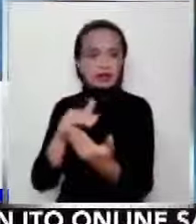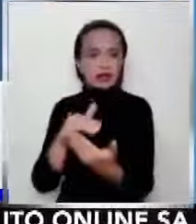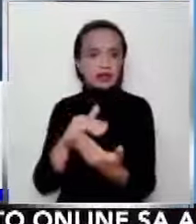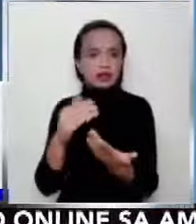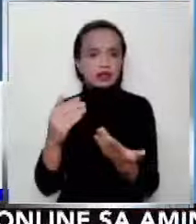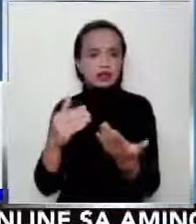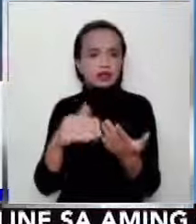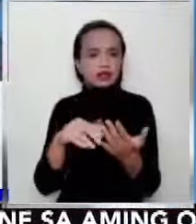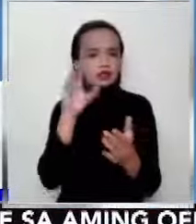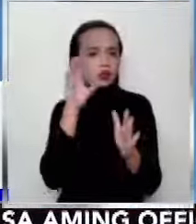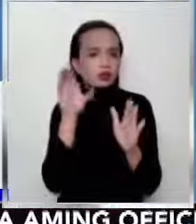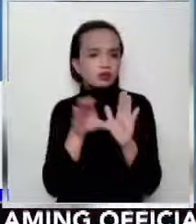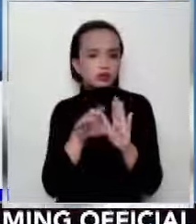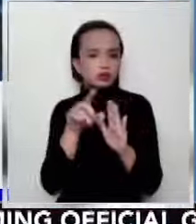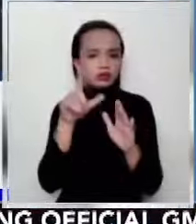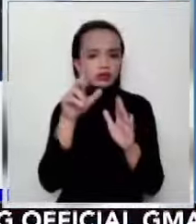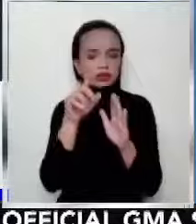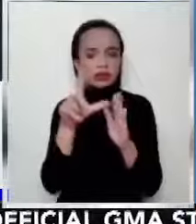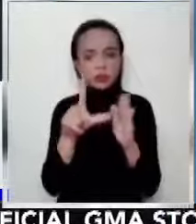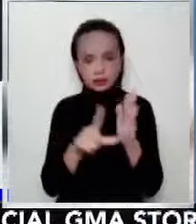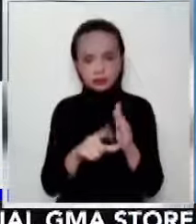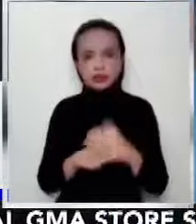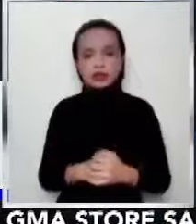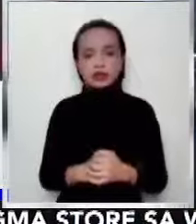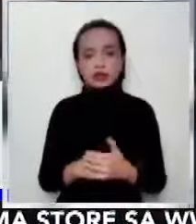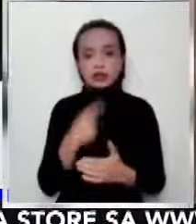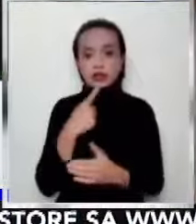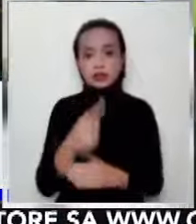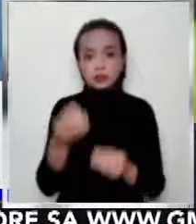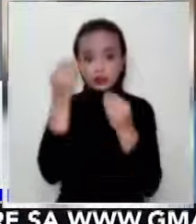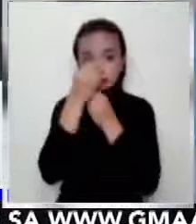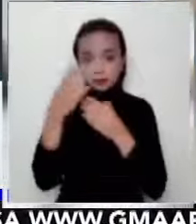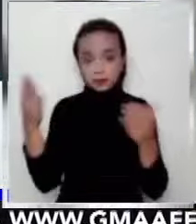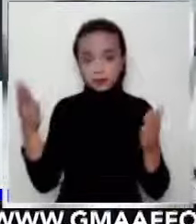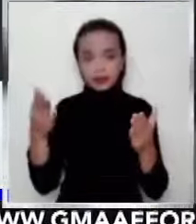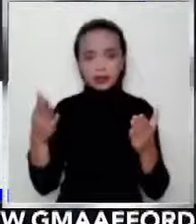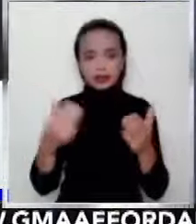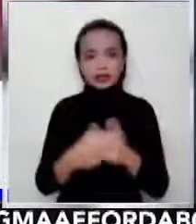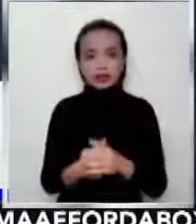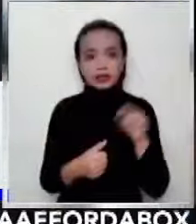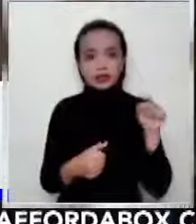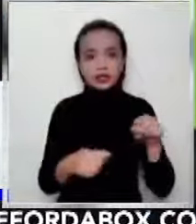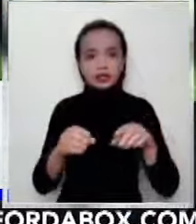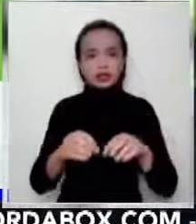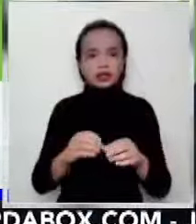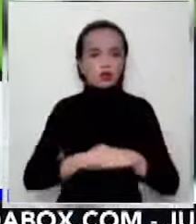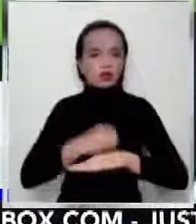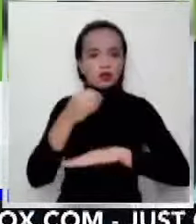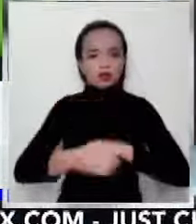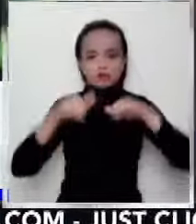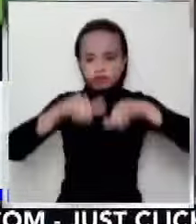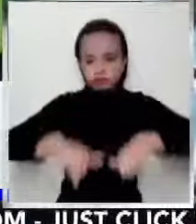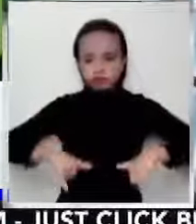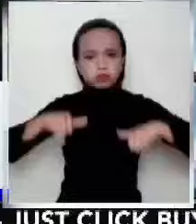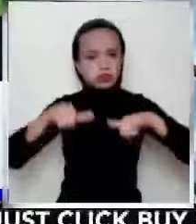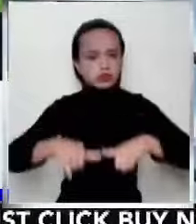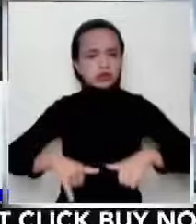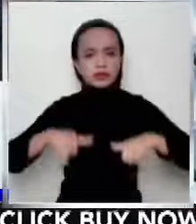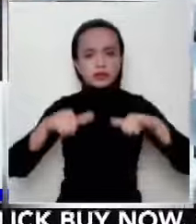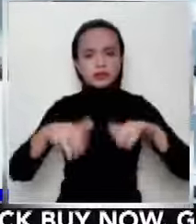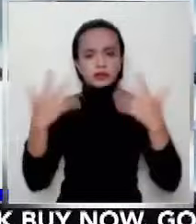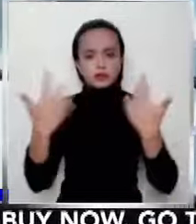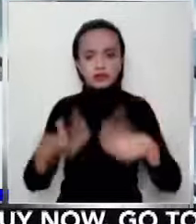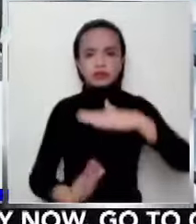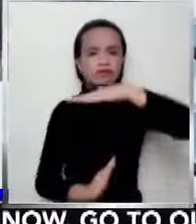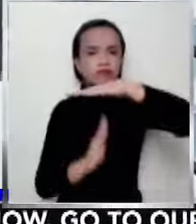Station. Napag-alaman din ayon sa impormasyon mula sa Bureau of Immigration na overstaying na raw si Masal at nag-expire na ang kanyang visa